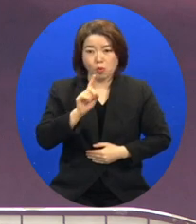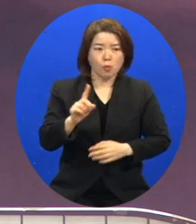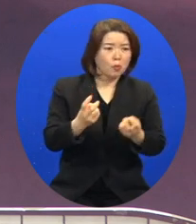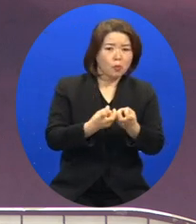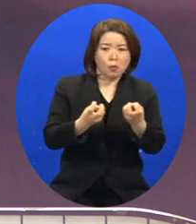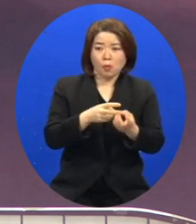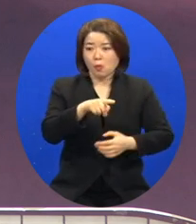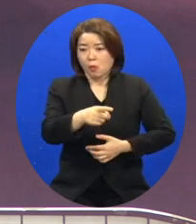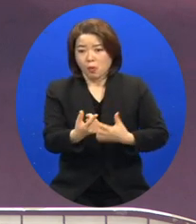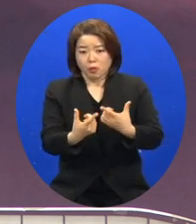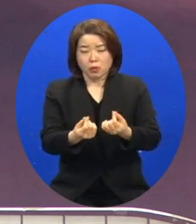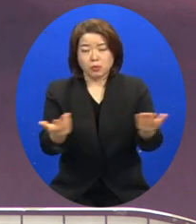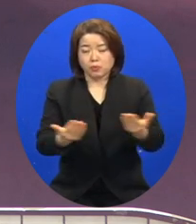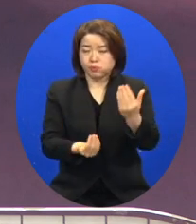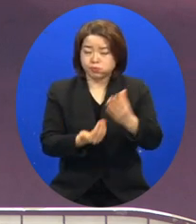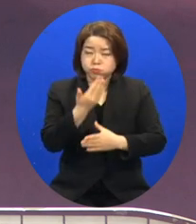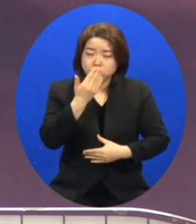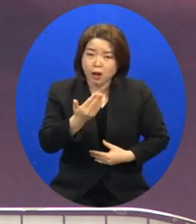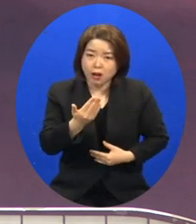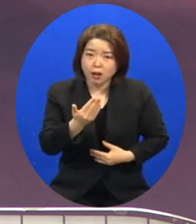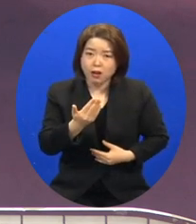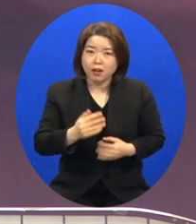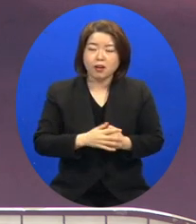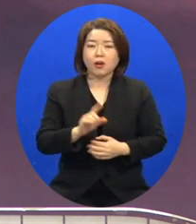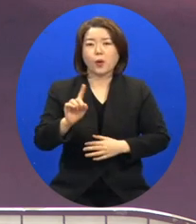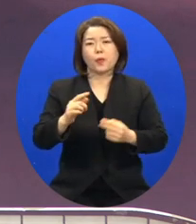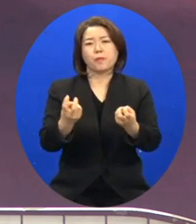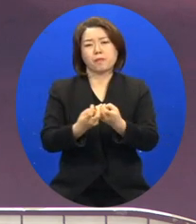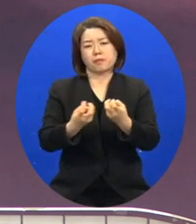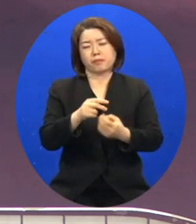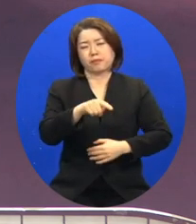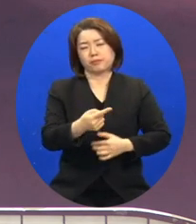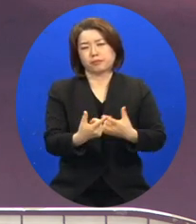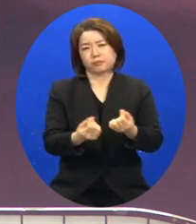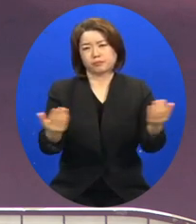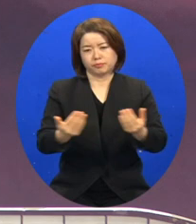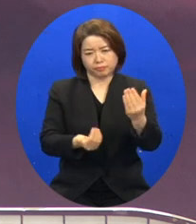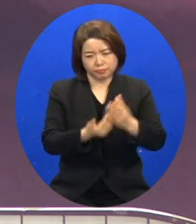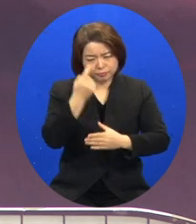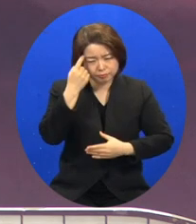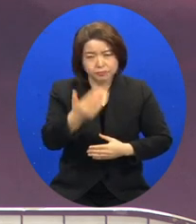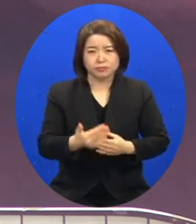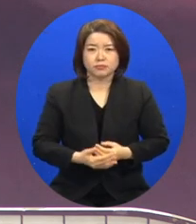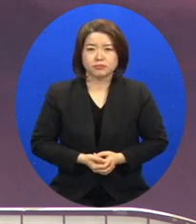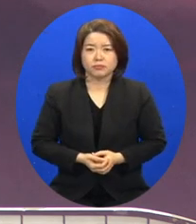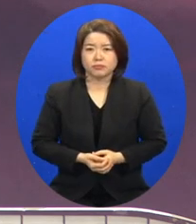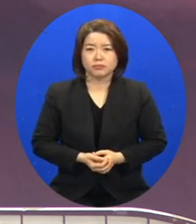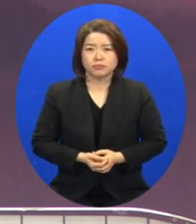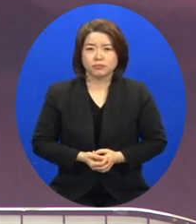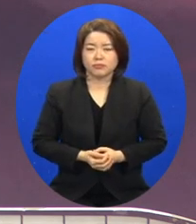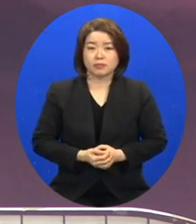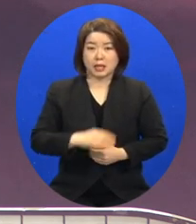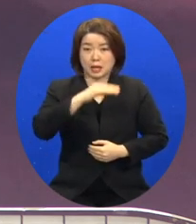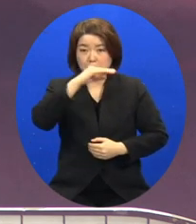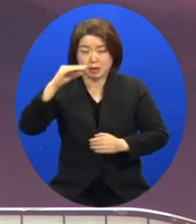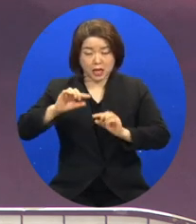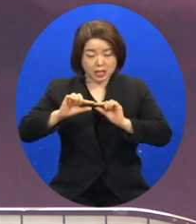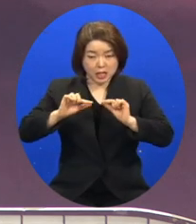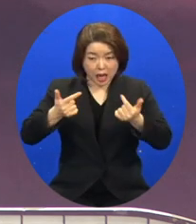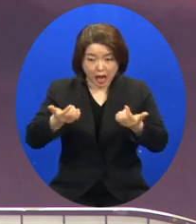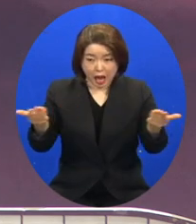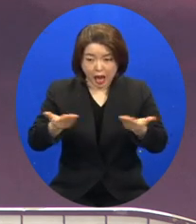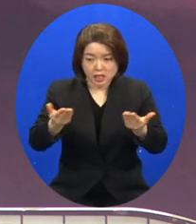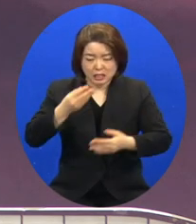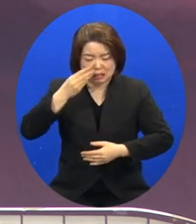그런 일이 있을 수 있냐 어떻게 그런 일이 있을 수 여러분 비정상적인 것이 익숙해지는